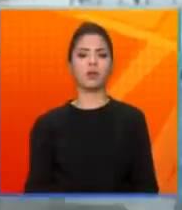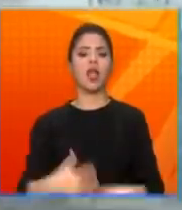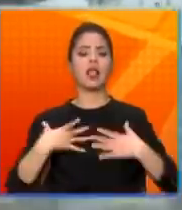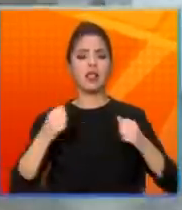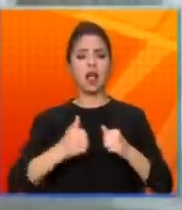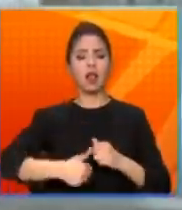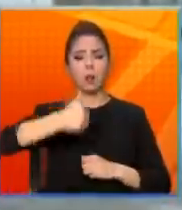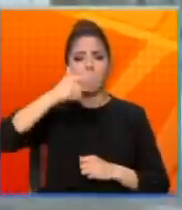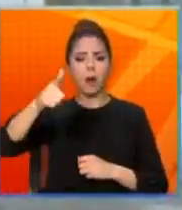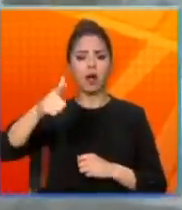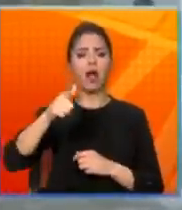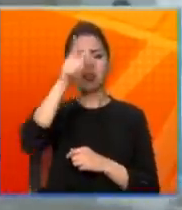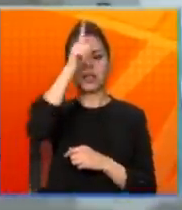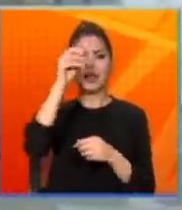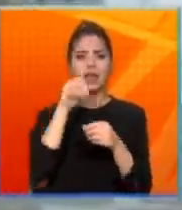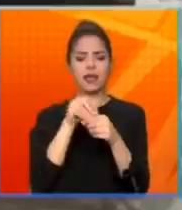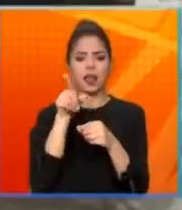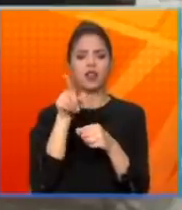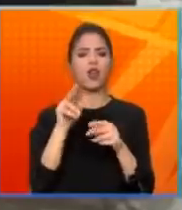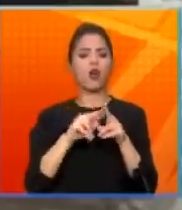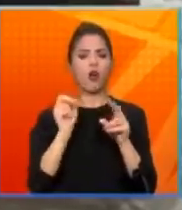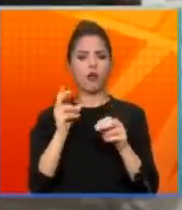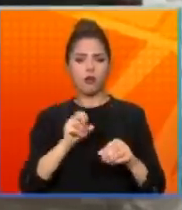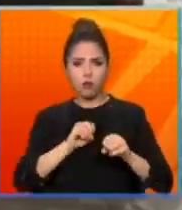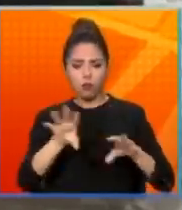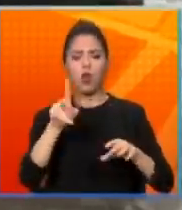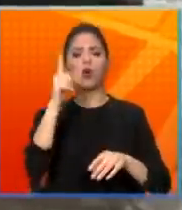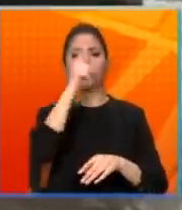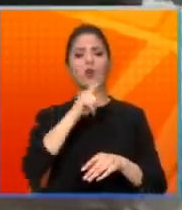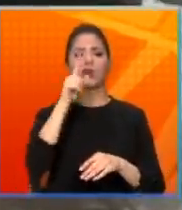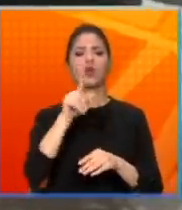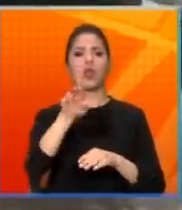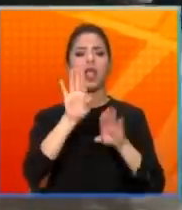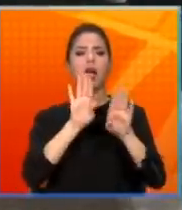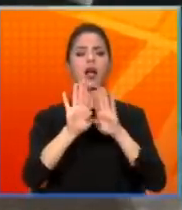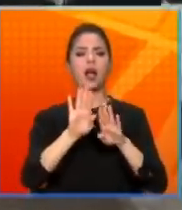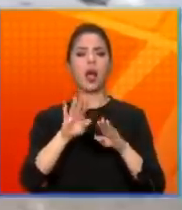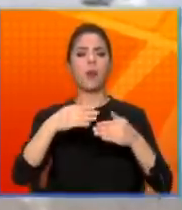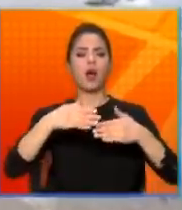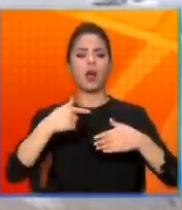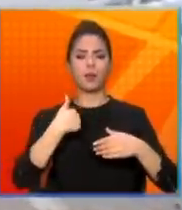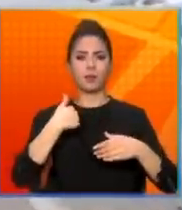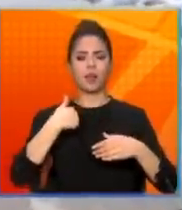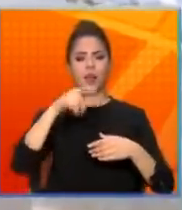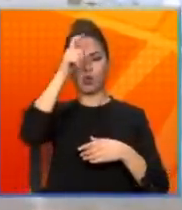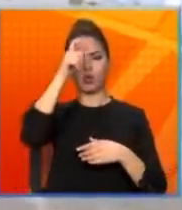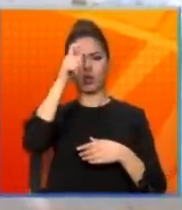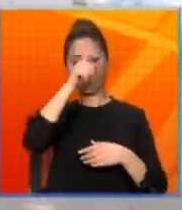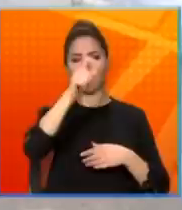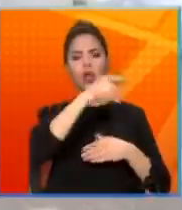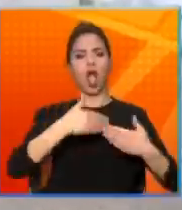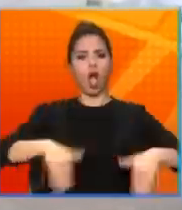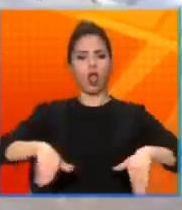Sağlık Bakanlığı, kapı komşumuz İran'da virüsün yayılması üzerine sınır kapılarında geniş çaplı önlemler almaya başladı. Komşuda